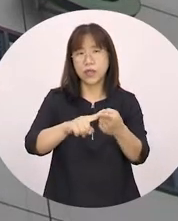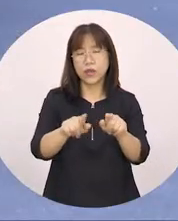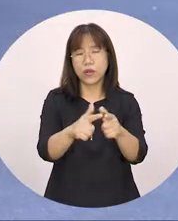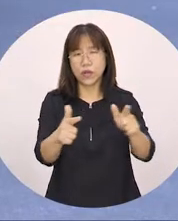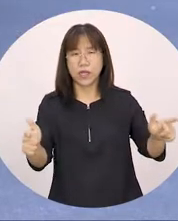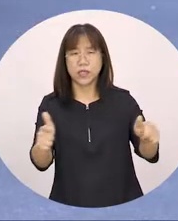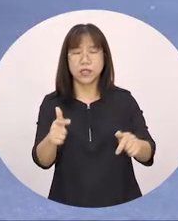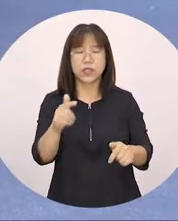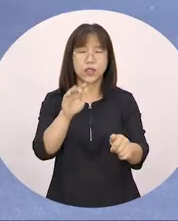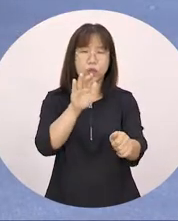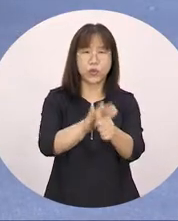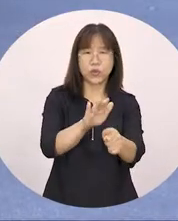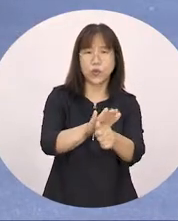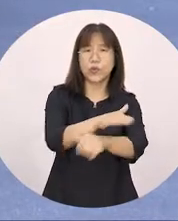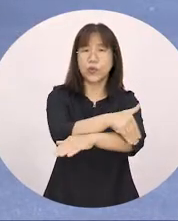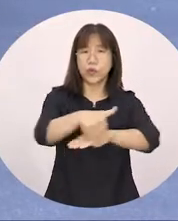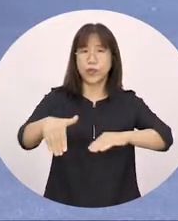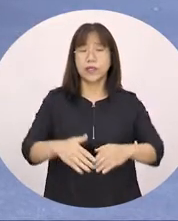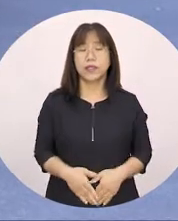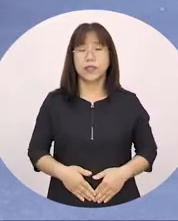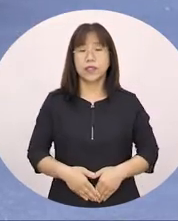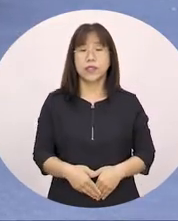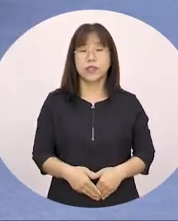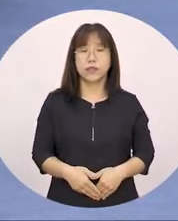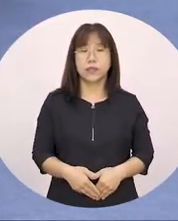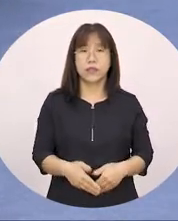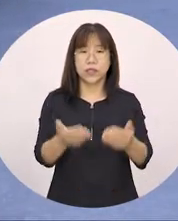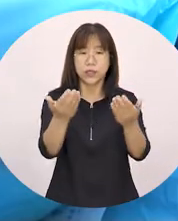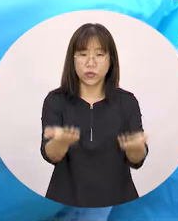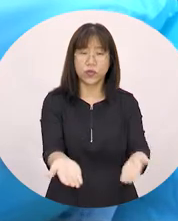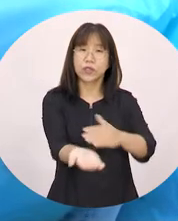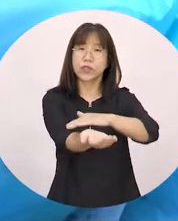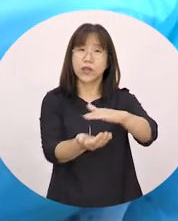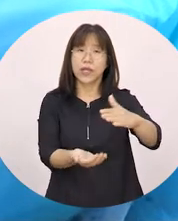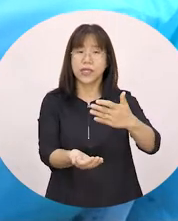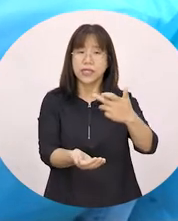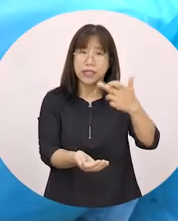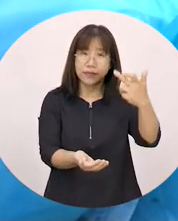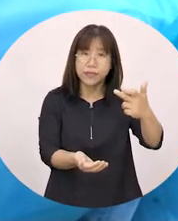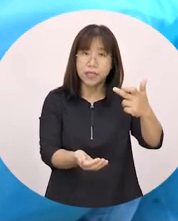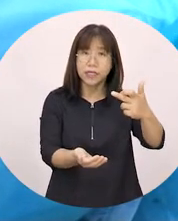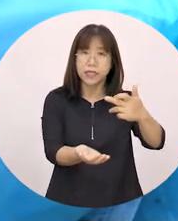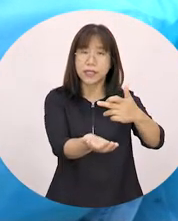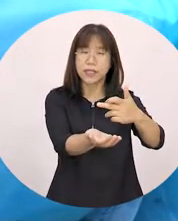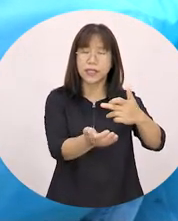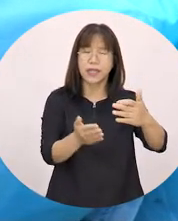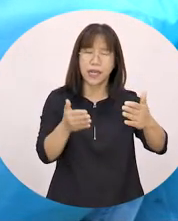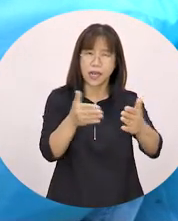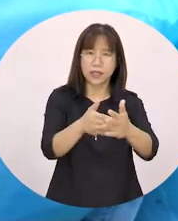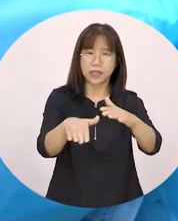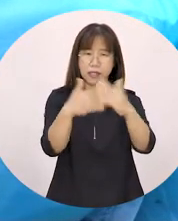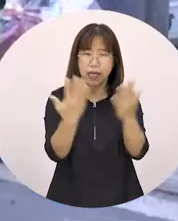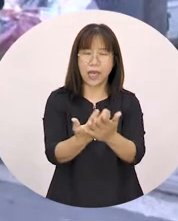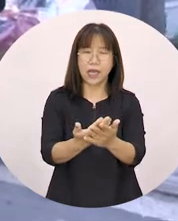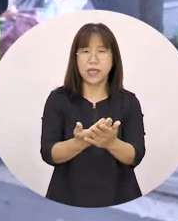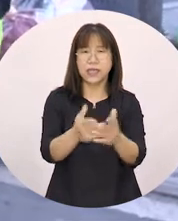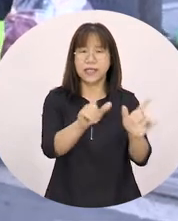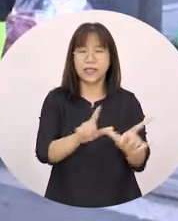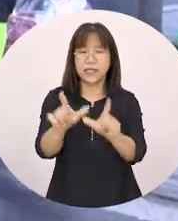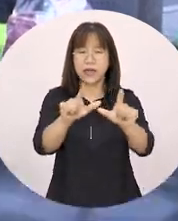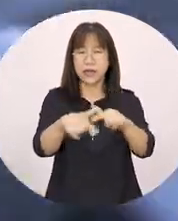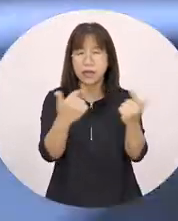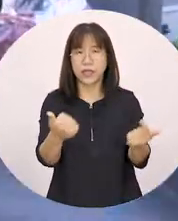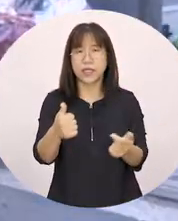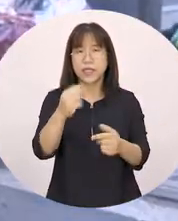연휴 기간 청소 민원을 신속하게 대처합니다. 특히 연휴 전날인 17일까지 생활폐기물 수거 강화와